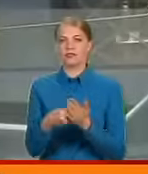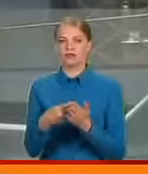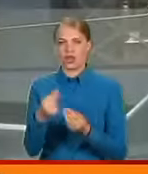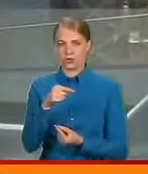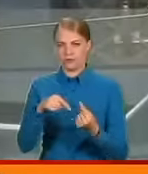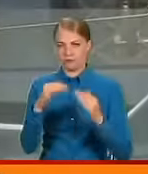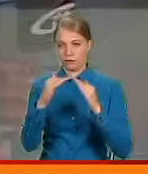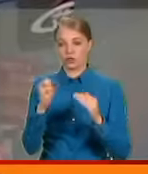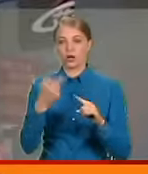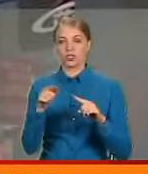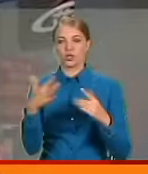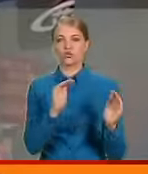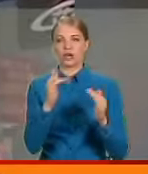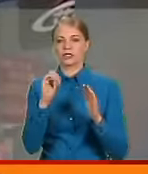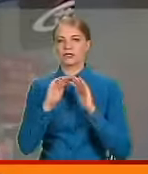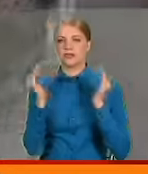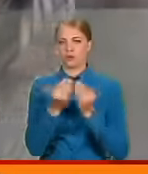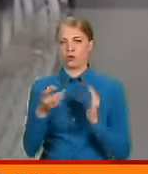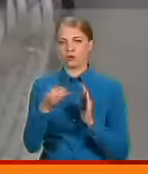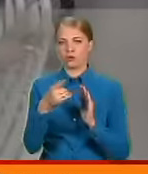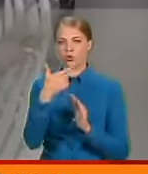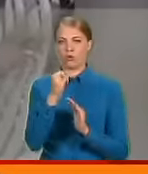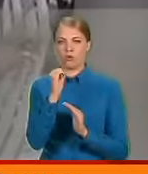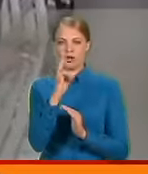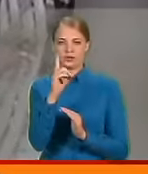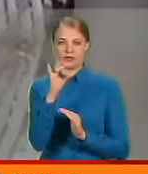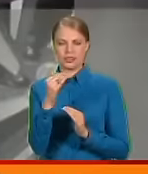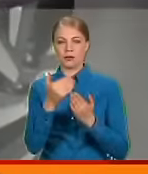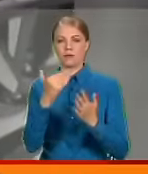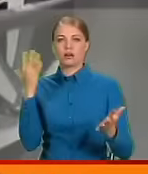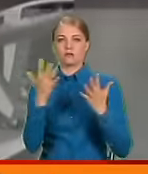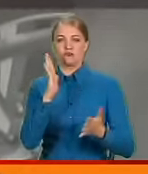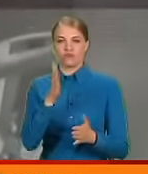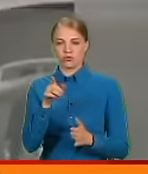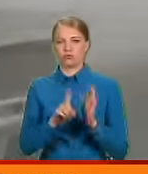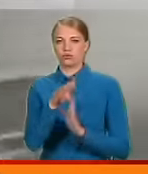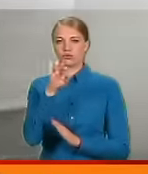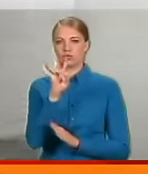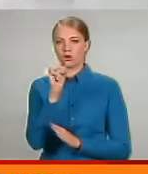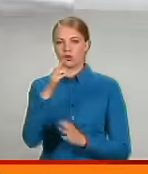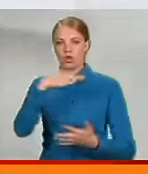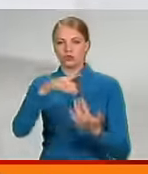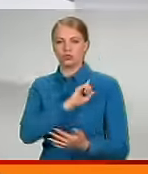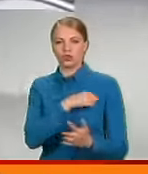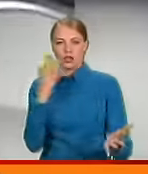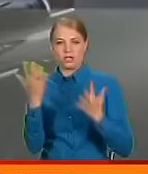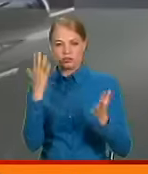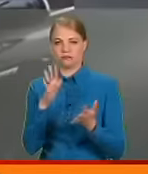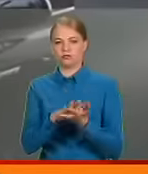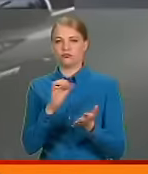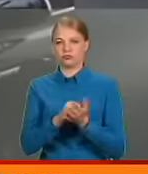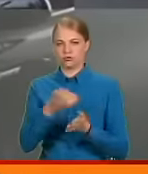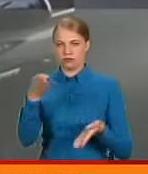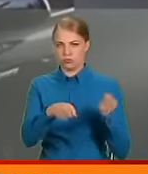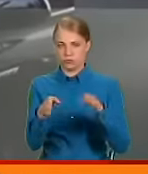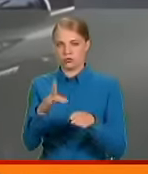біржу. А це вже кадри з автономного району Гуанці. Там перед ударом тайфуну промчав торнадо. Шалений вітрюган повалив бетонні